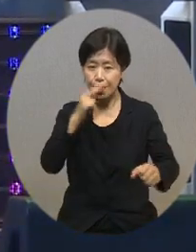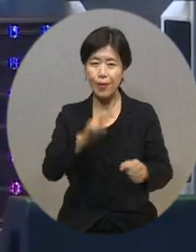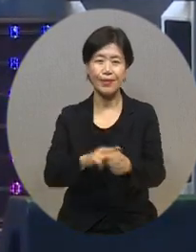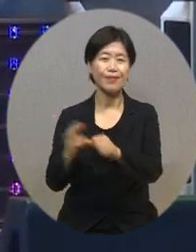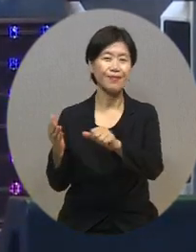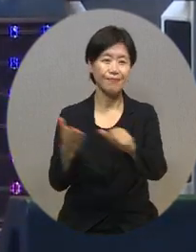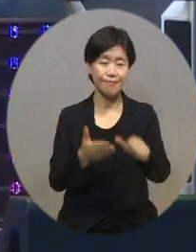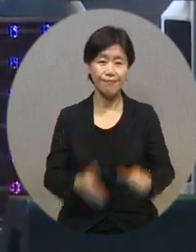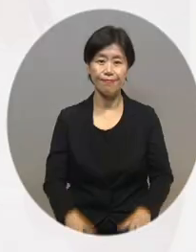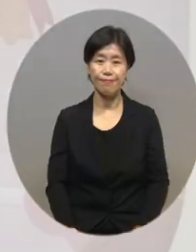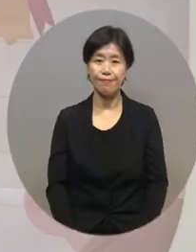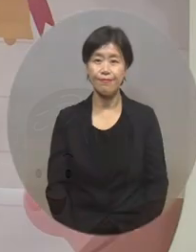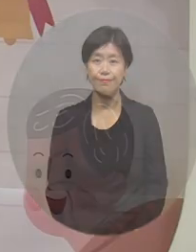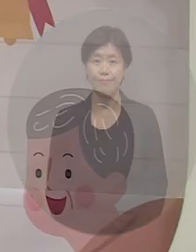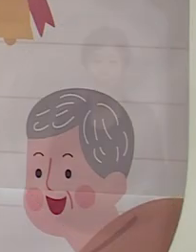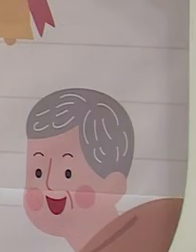도전하세요.